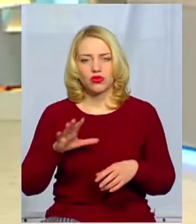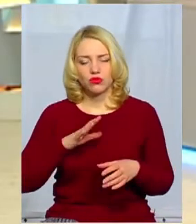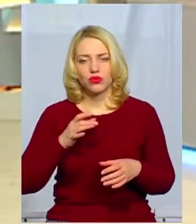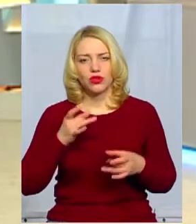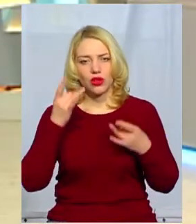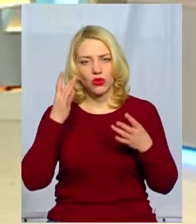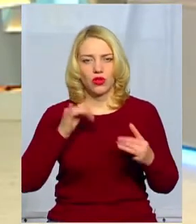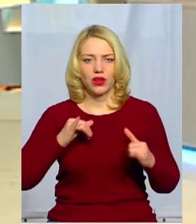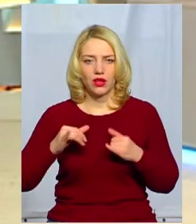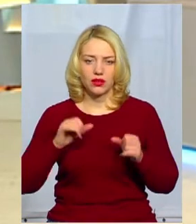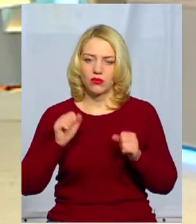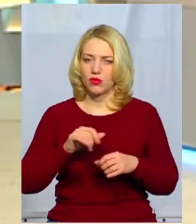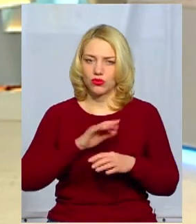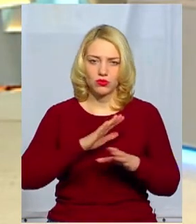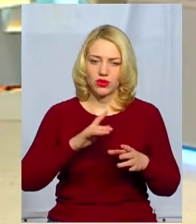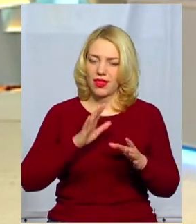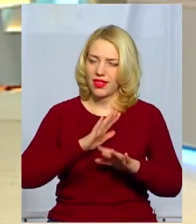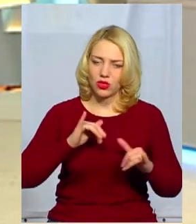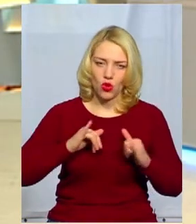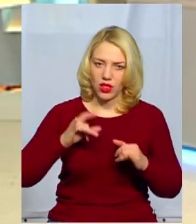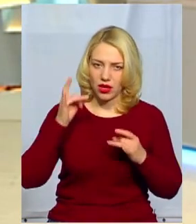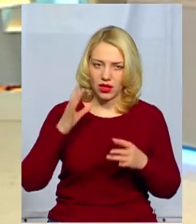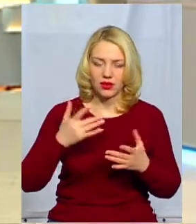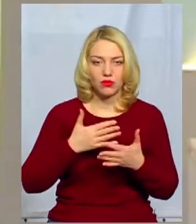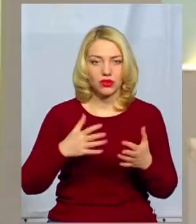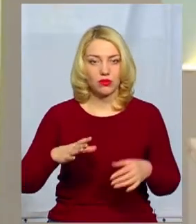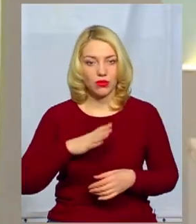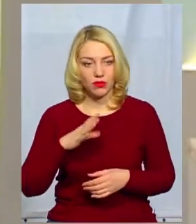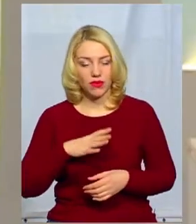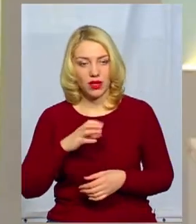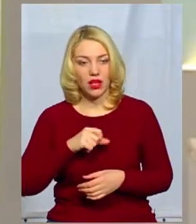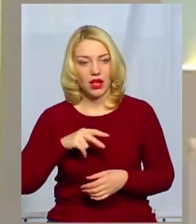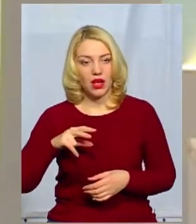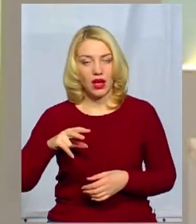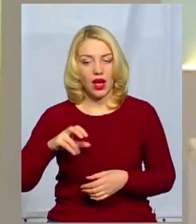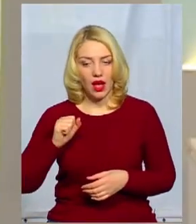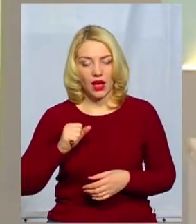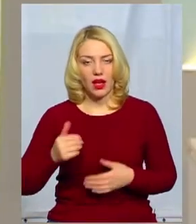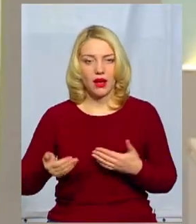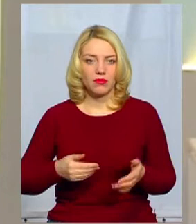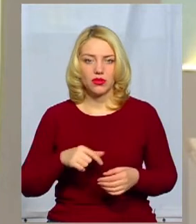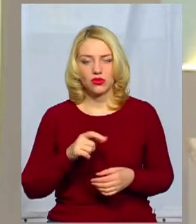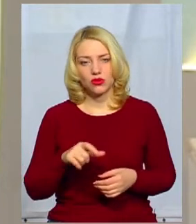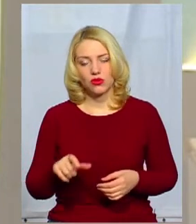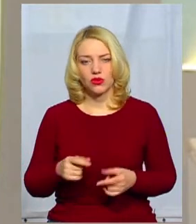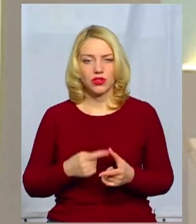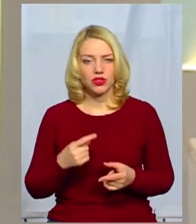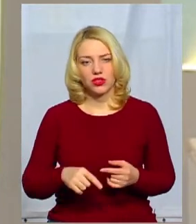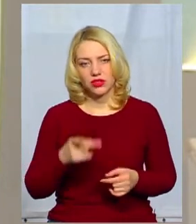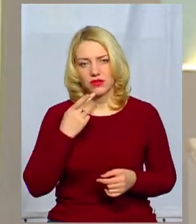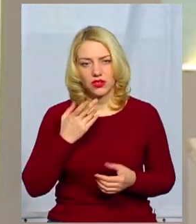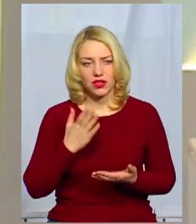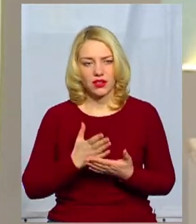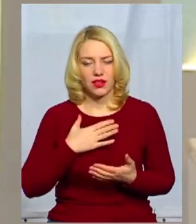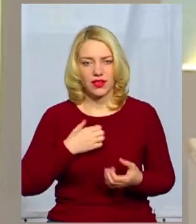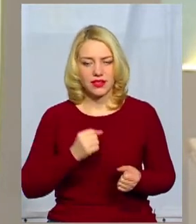толерантними, можуть бути нетолерантними, по-різному, як виявилось, буває. А пішоходи, чи завжди вони